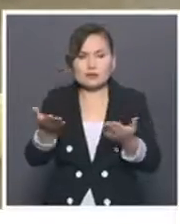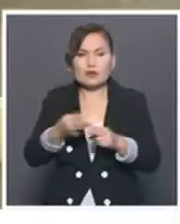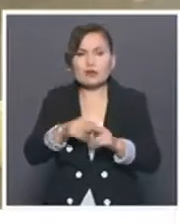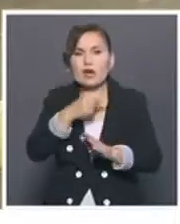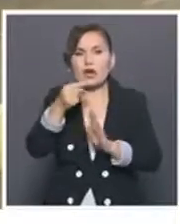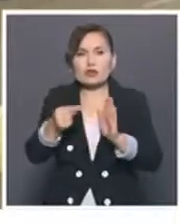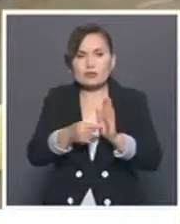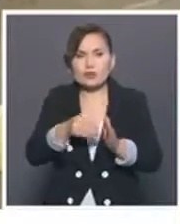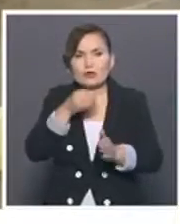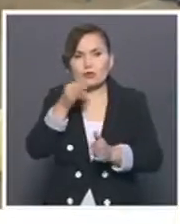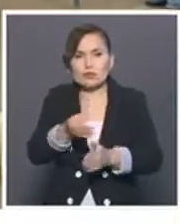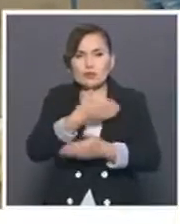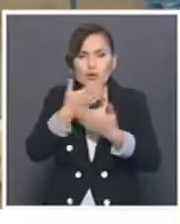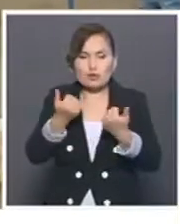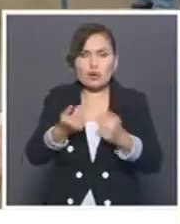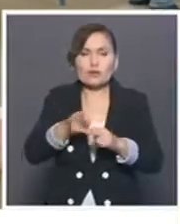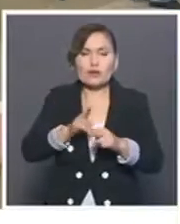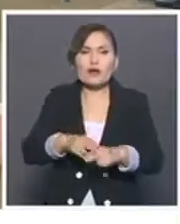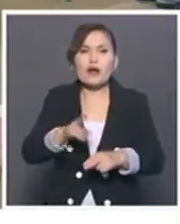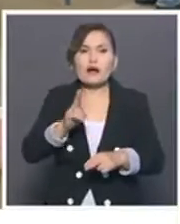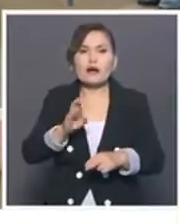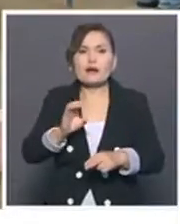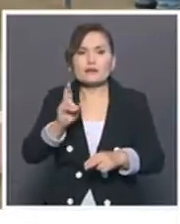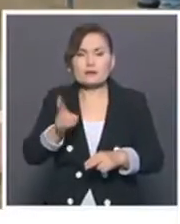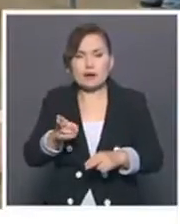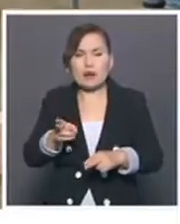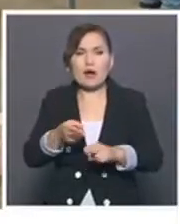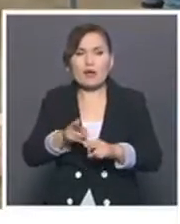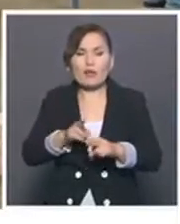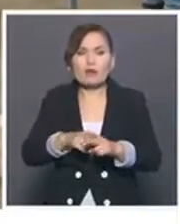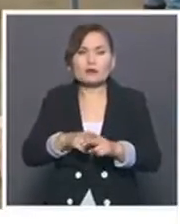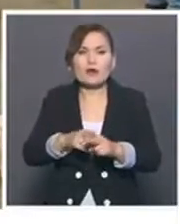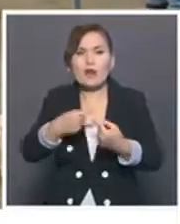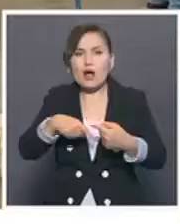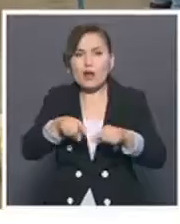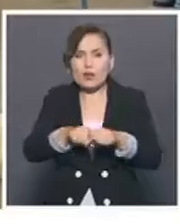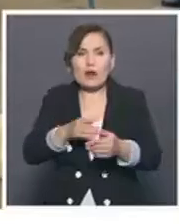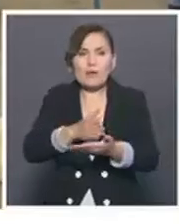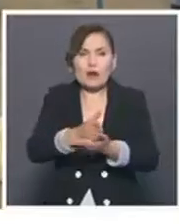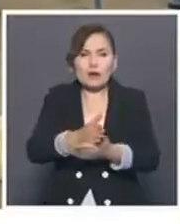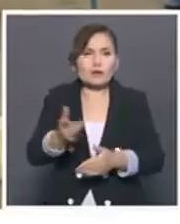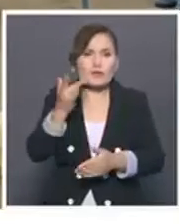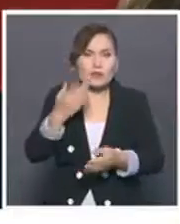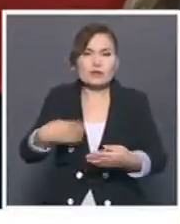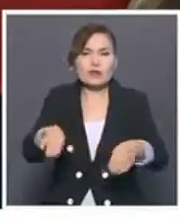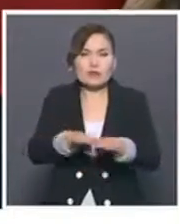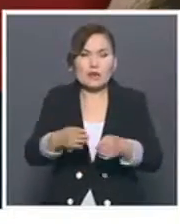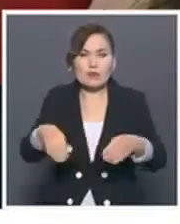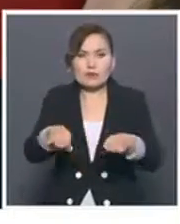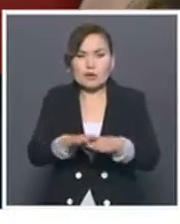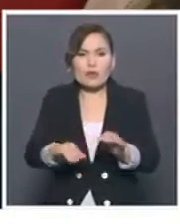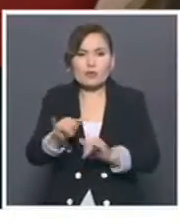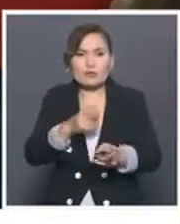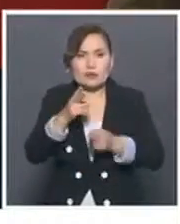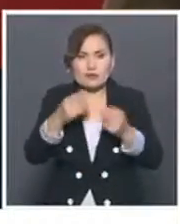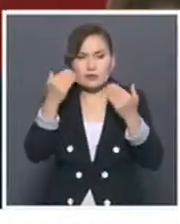сұрақтарға жауап бермейді. Егер де КСК-ның өзі несіне бөлмесі кабинеті барса, үнемі жабық тұрады. Жалпы қай